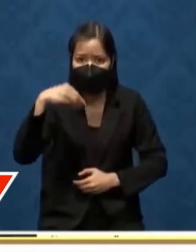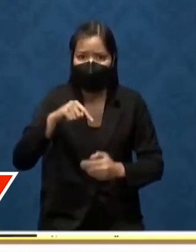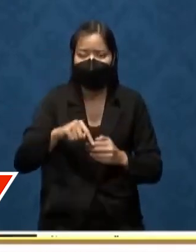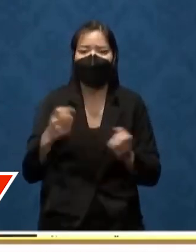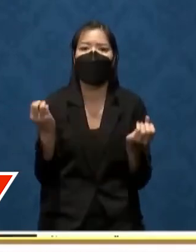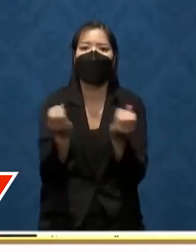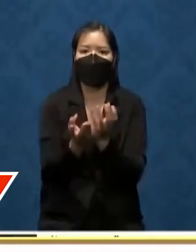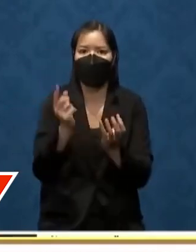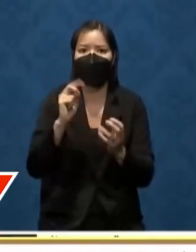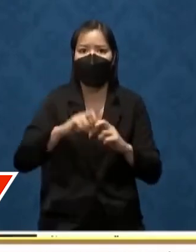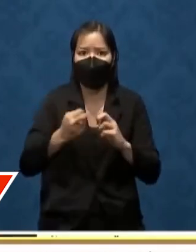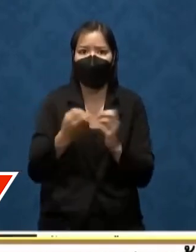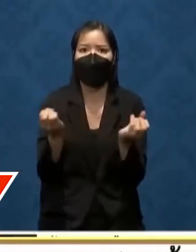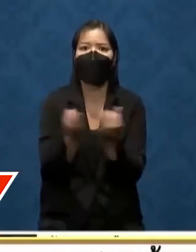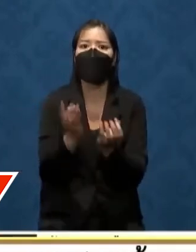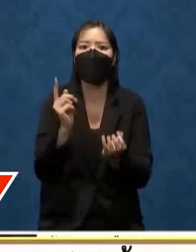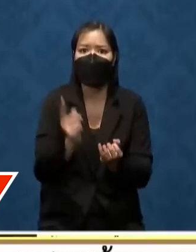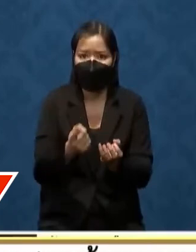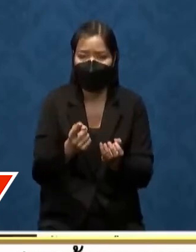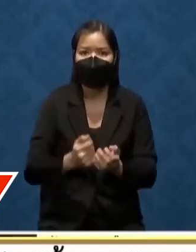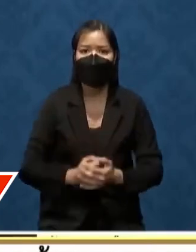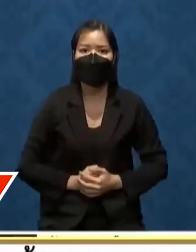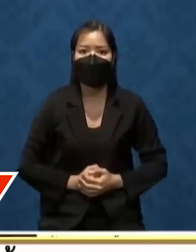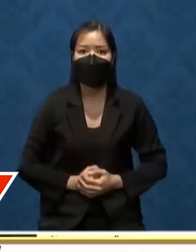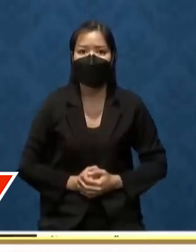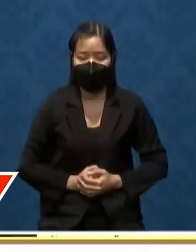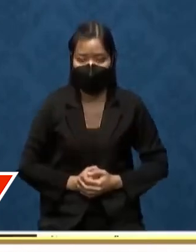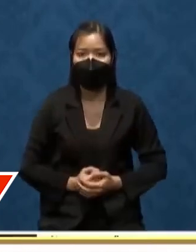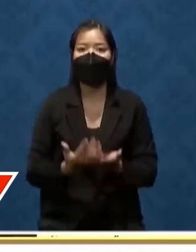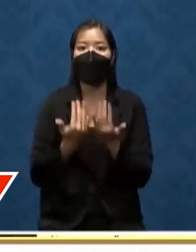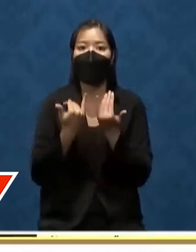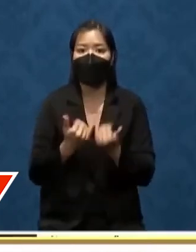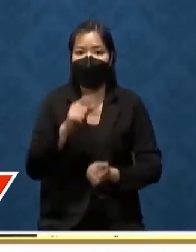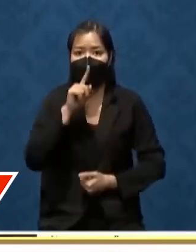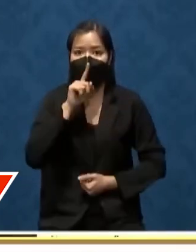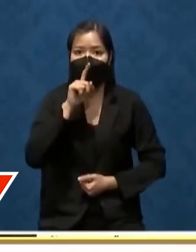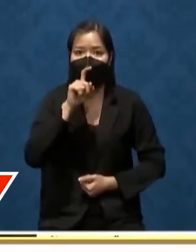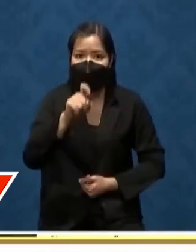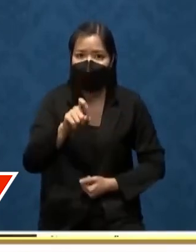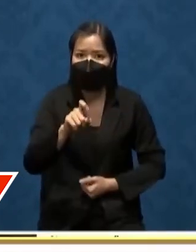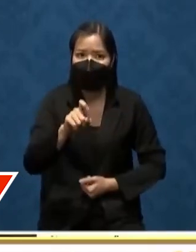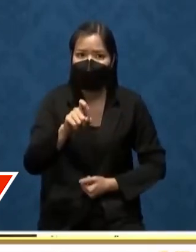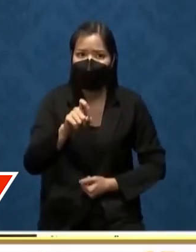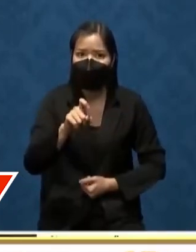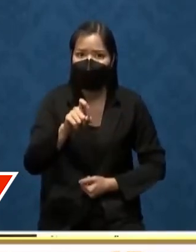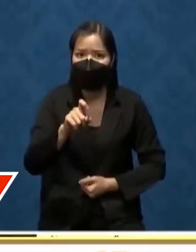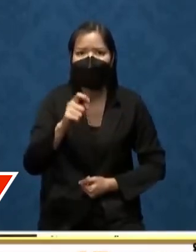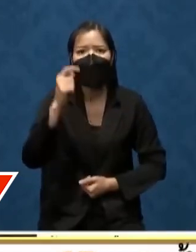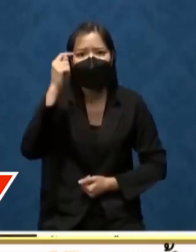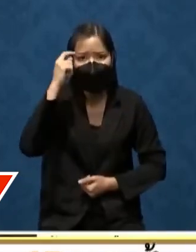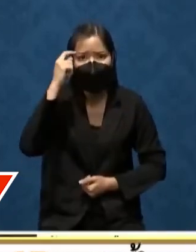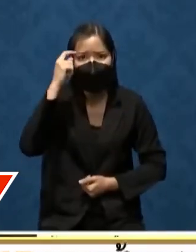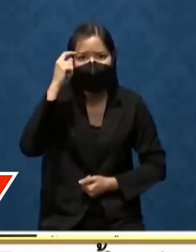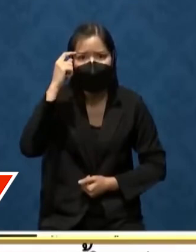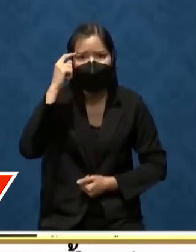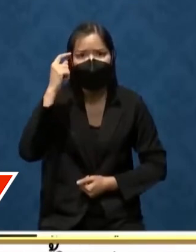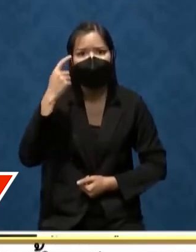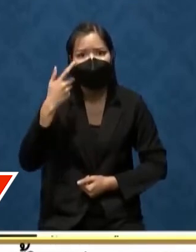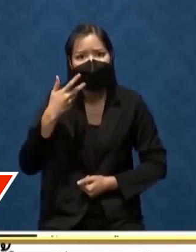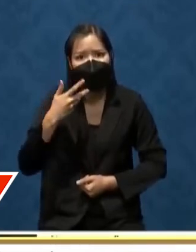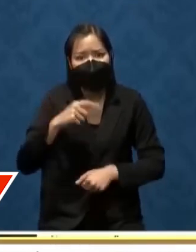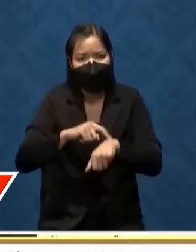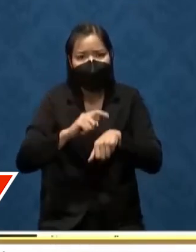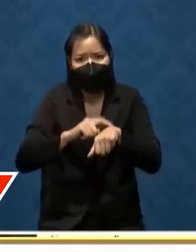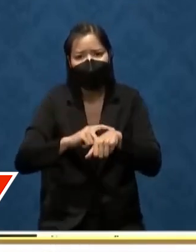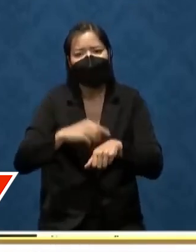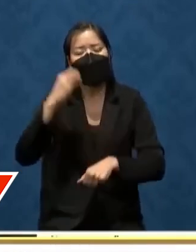ับเอาแลครับ วันนี้ผมอยากจะถามท่านว่า ท่านถึงเวลาแล้วหรออย่างกับเหตุกณที่มัเกิด